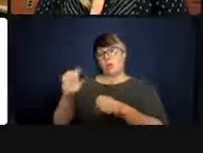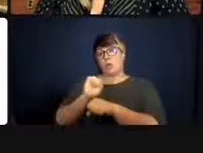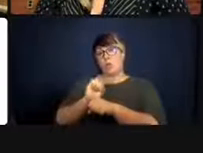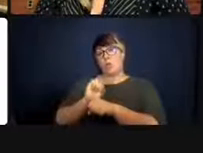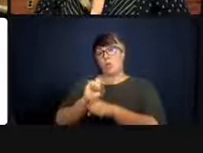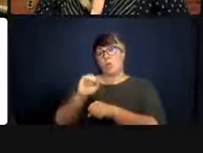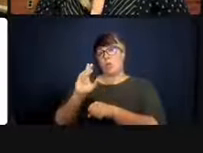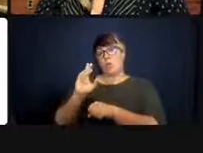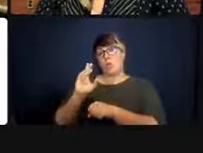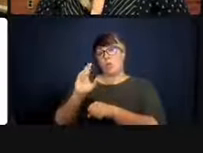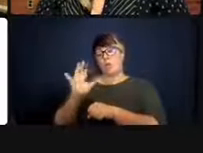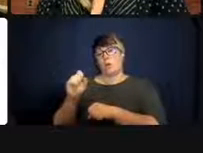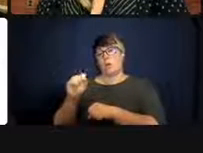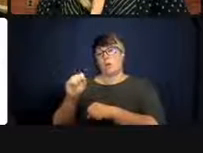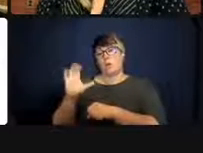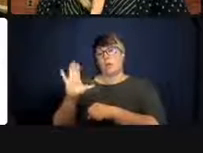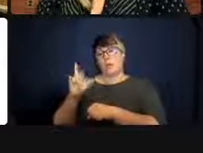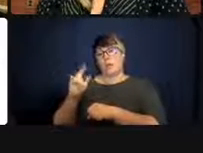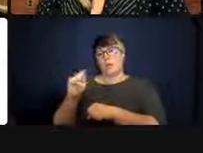تصويت حول هذا الموضوع؟